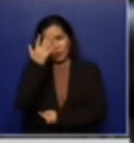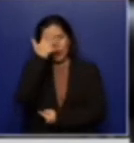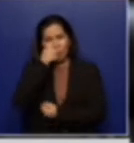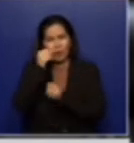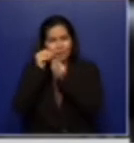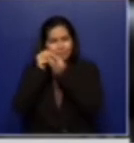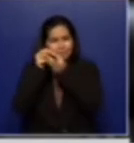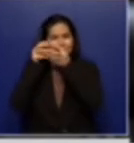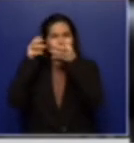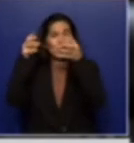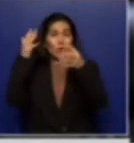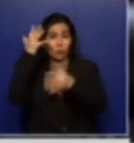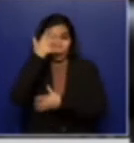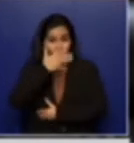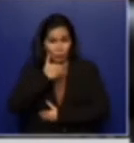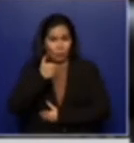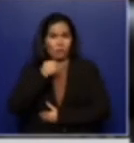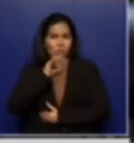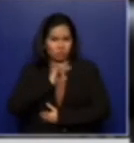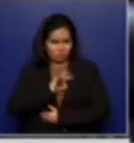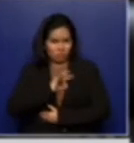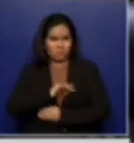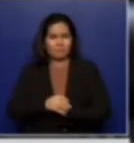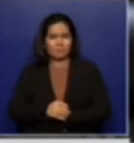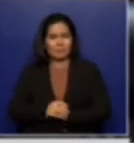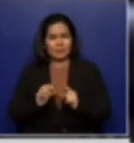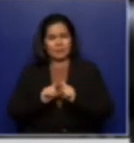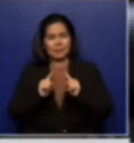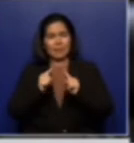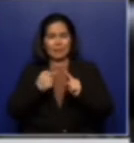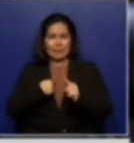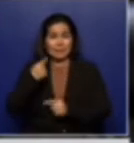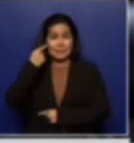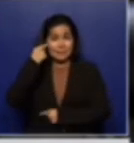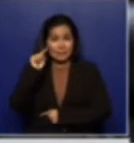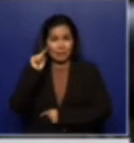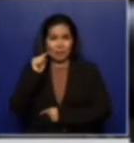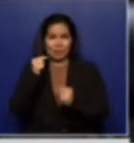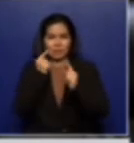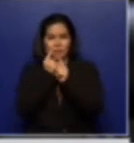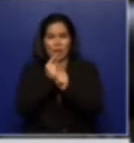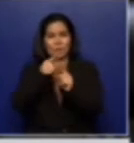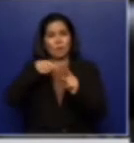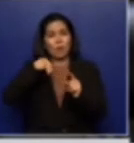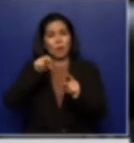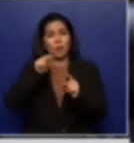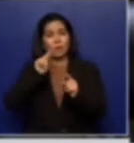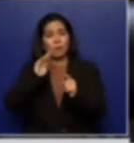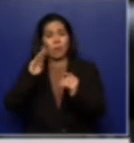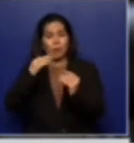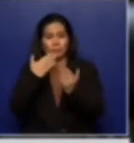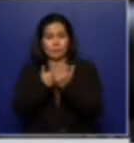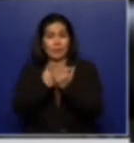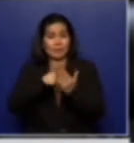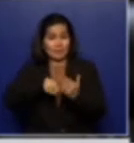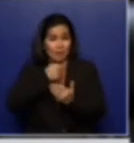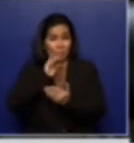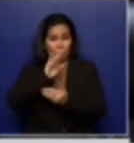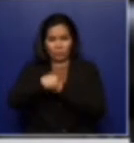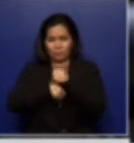ครับแต่ผมคิดว่านโยบายที่ร่างพระราชบัญญัติงบประมาณรายจ่ายประจำปี